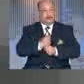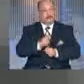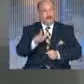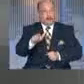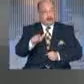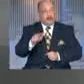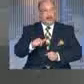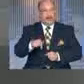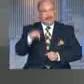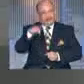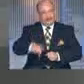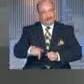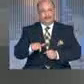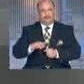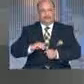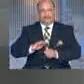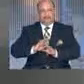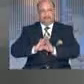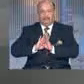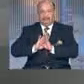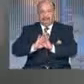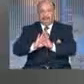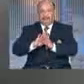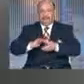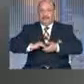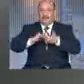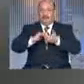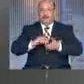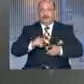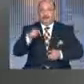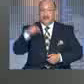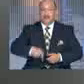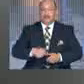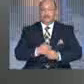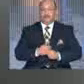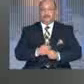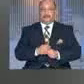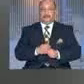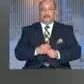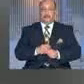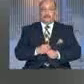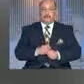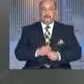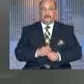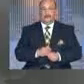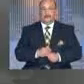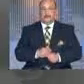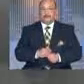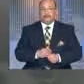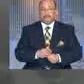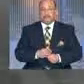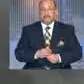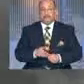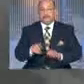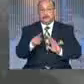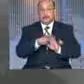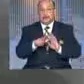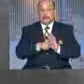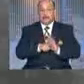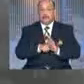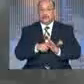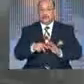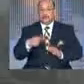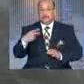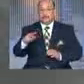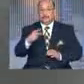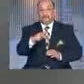كل متقدم يعني من خلال الملفات التي قدمت. قبل الدورة التكوينية سبقتها مراحل إعداد الملفات وتقديم الملفات وفرز